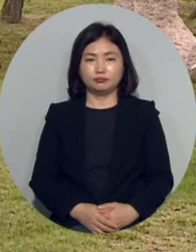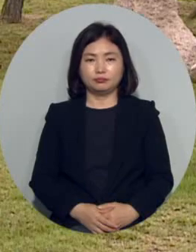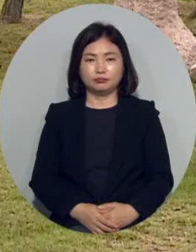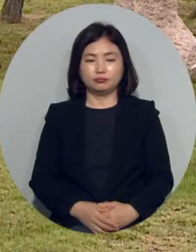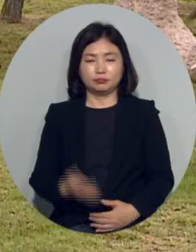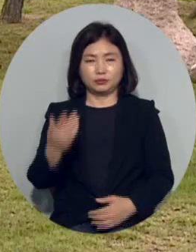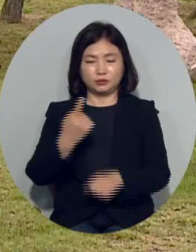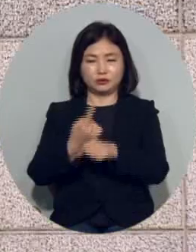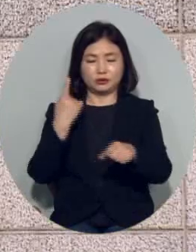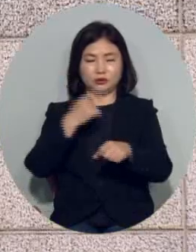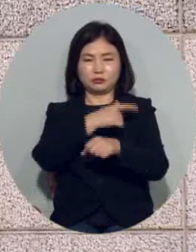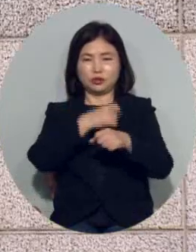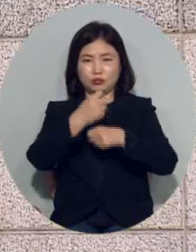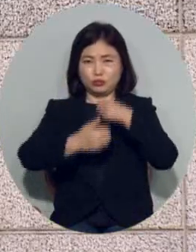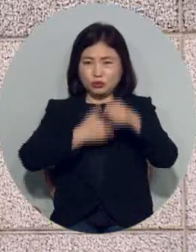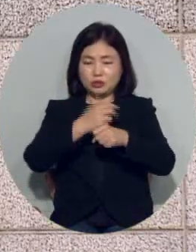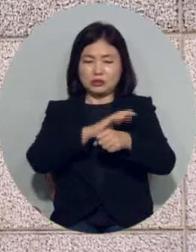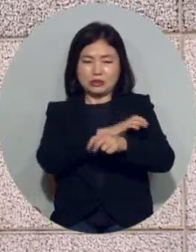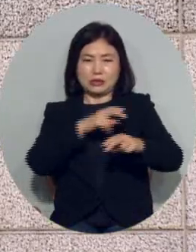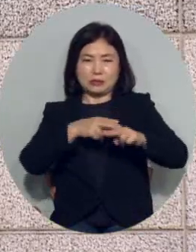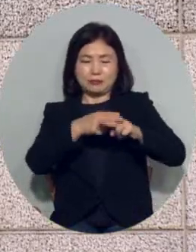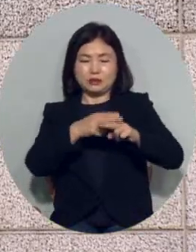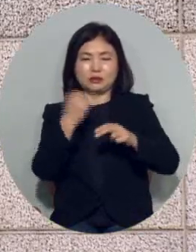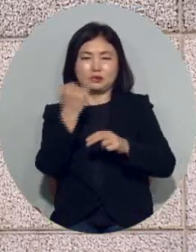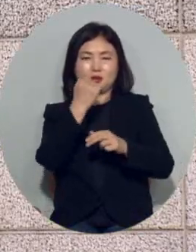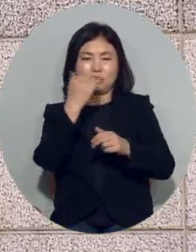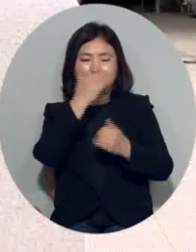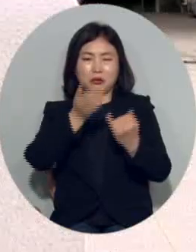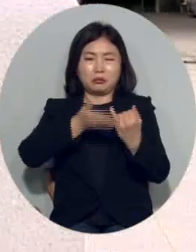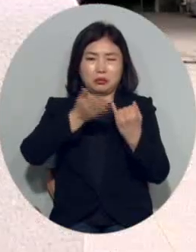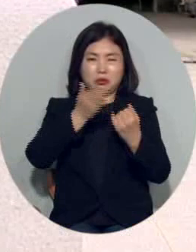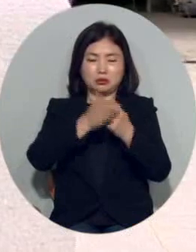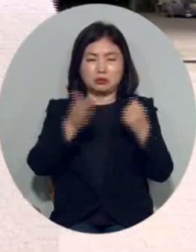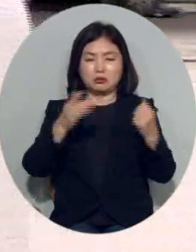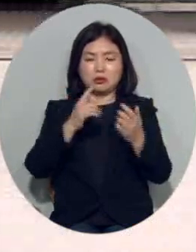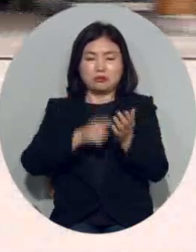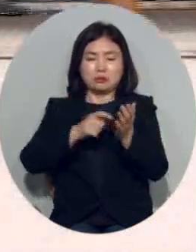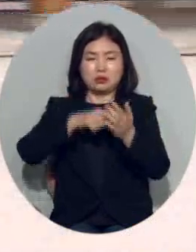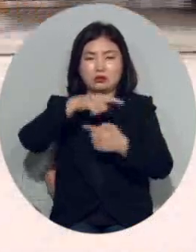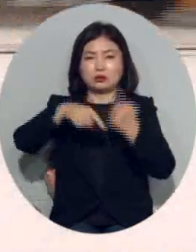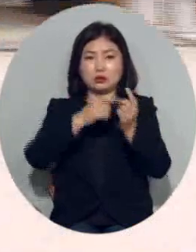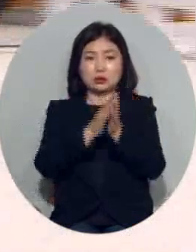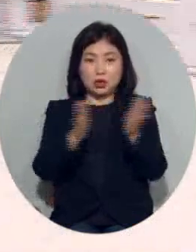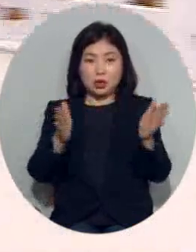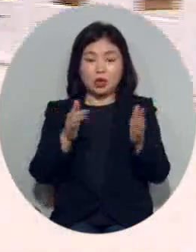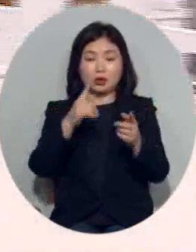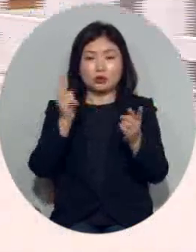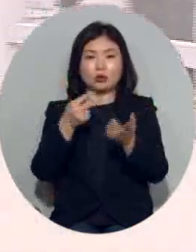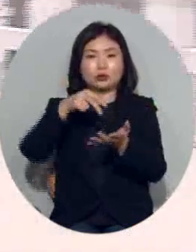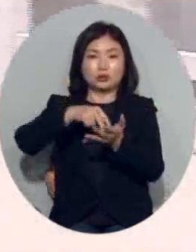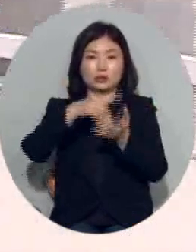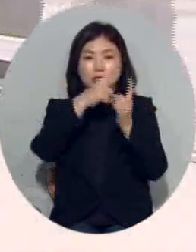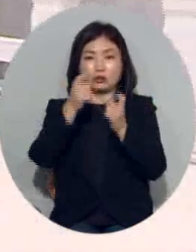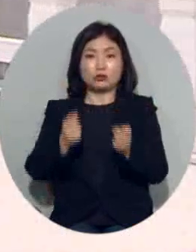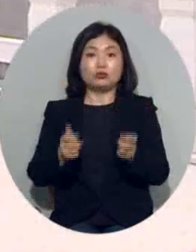전 간부가 수년간 갑질해 여직원을 성희롱해 비상 경영 체제에 들어갔던 독립운동